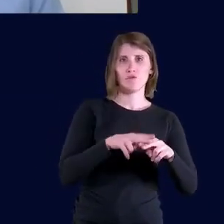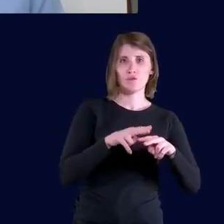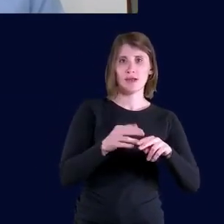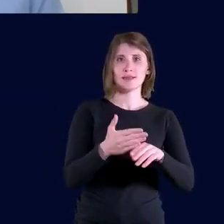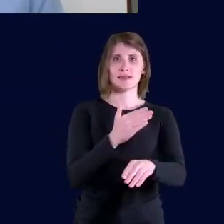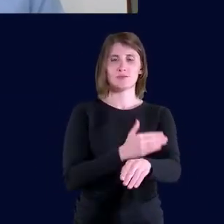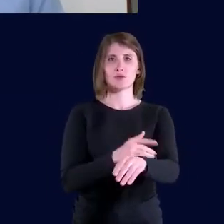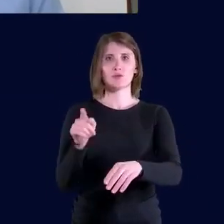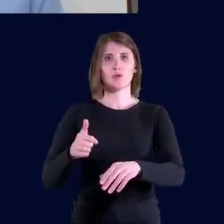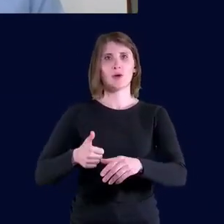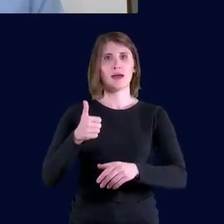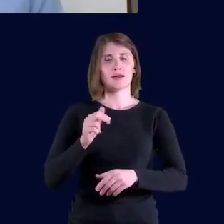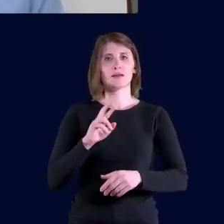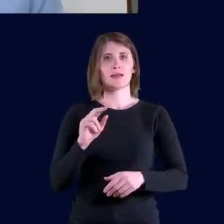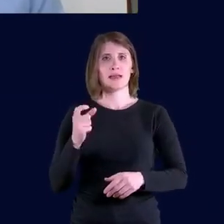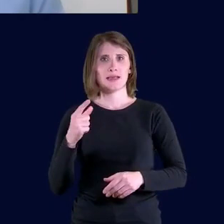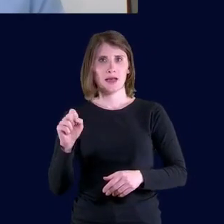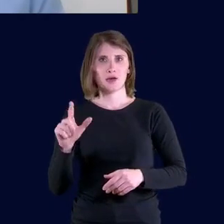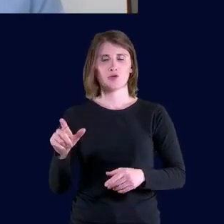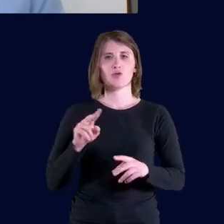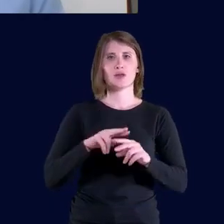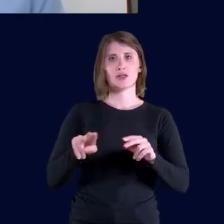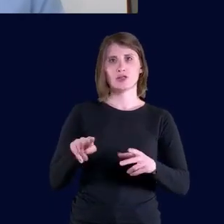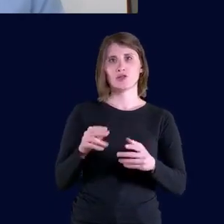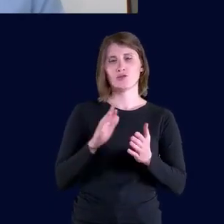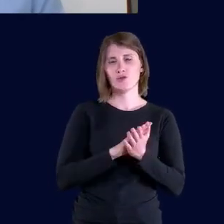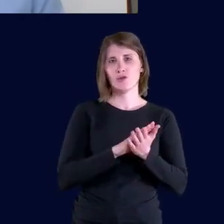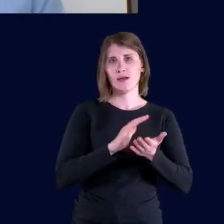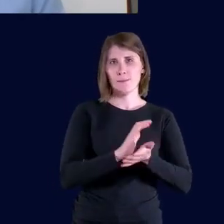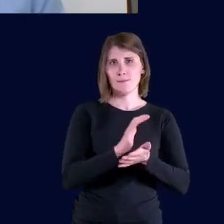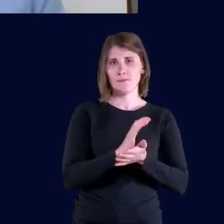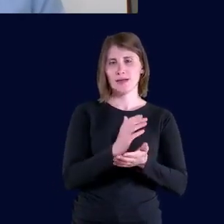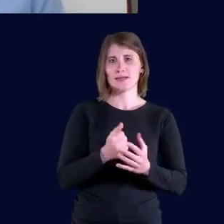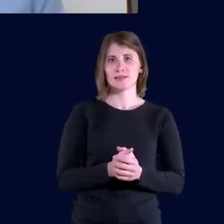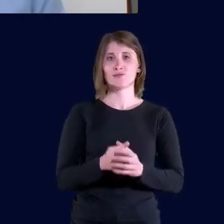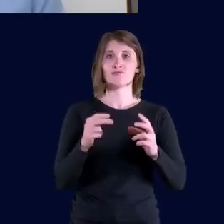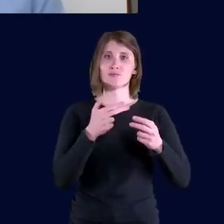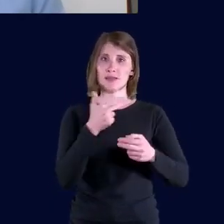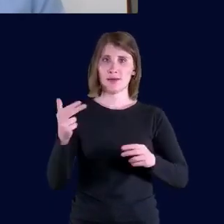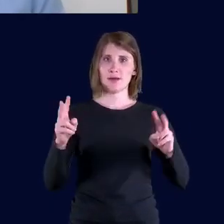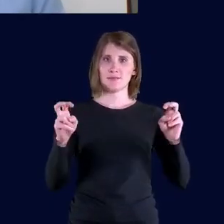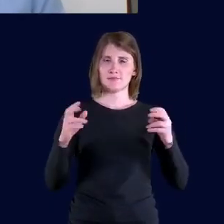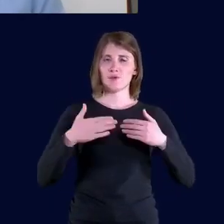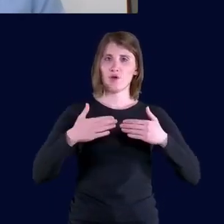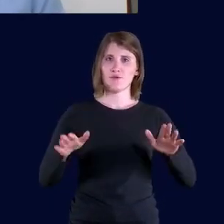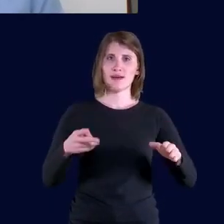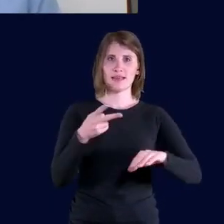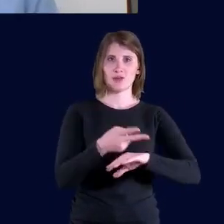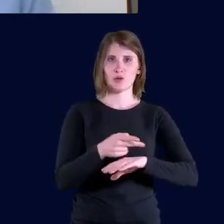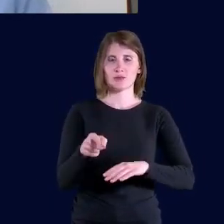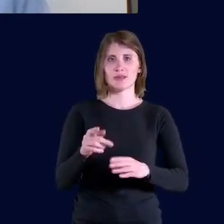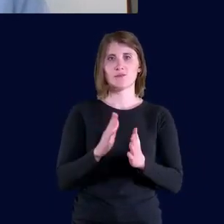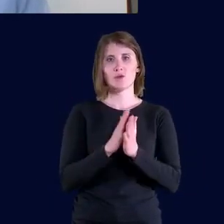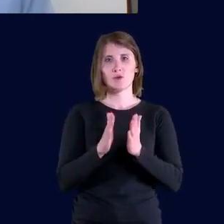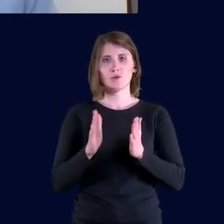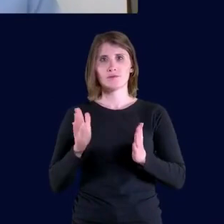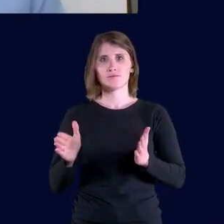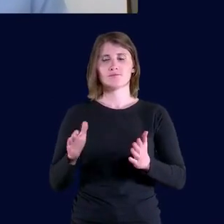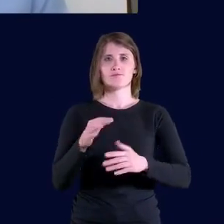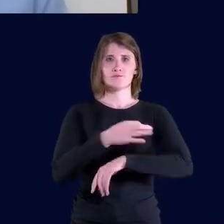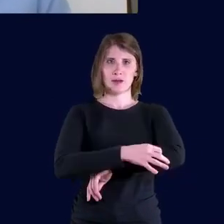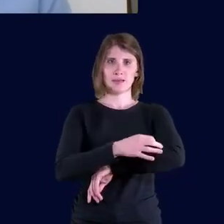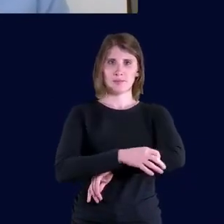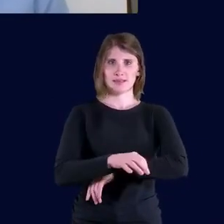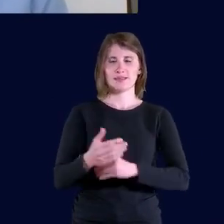jako redaktor naczelna magazynu popularnonaukowego a tytułu wystąpienia to otwarty dostęp do podręczników akademickich